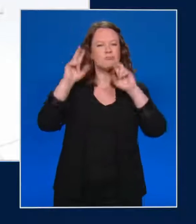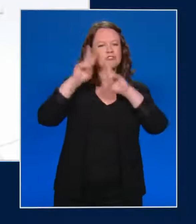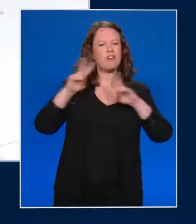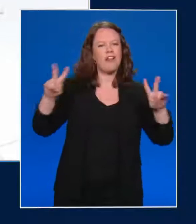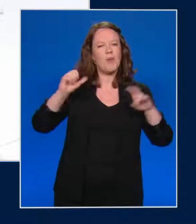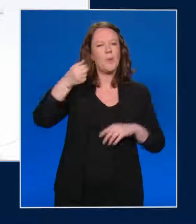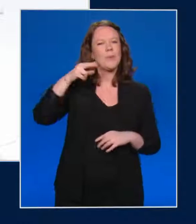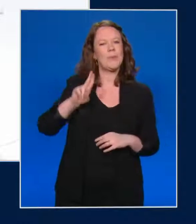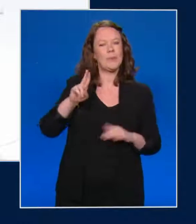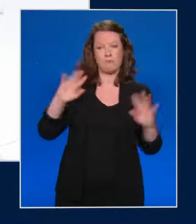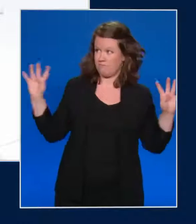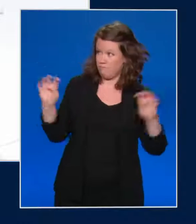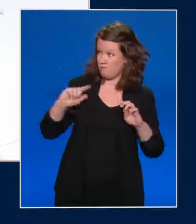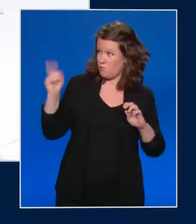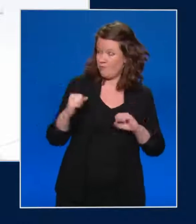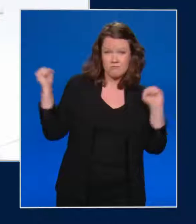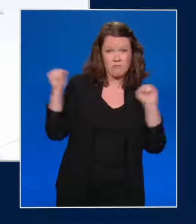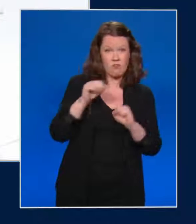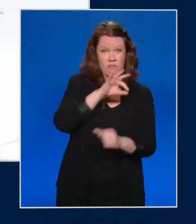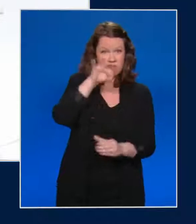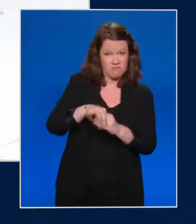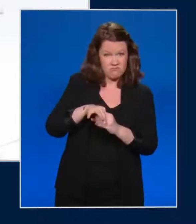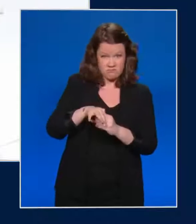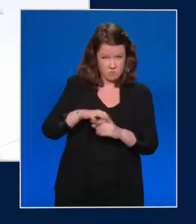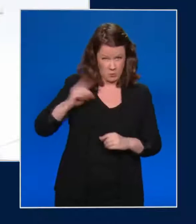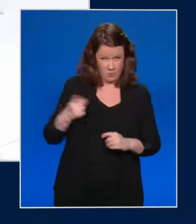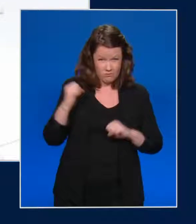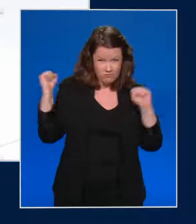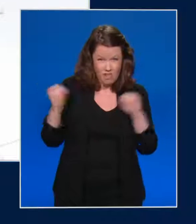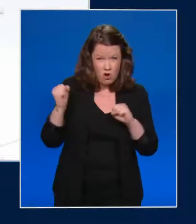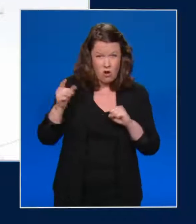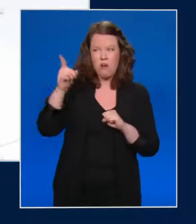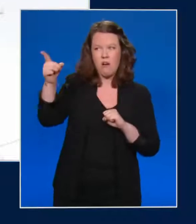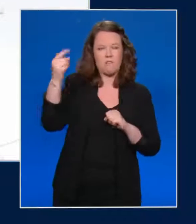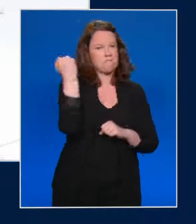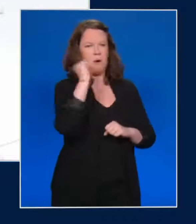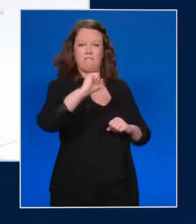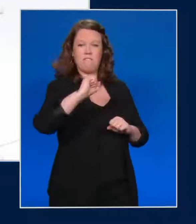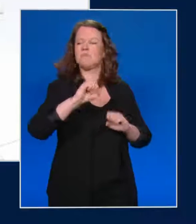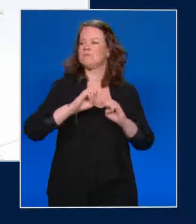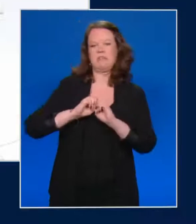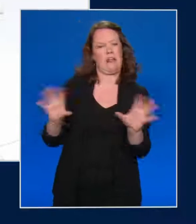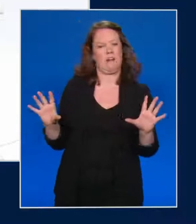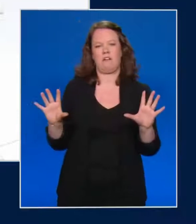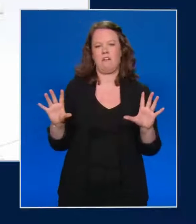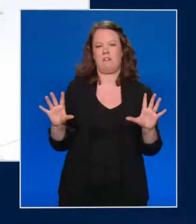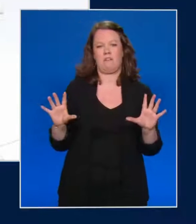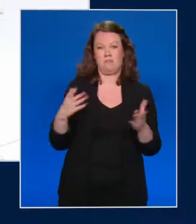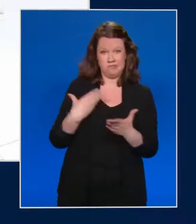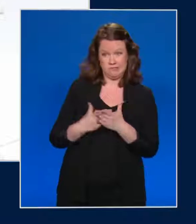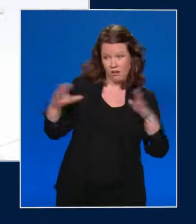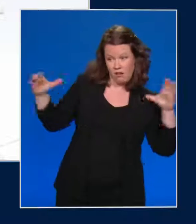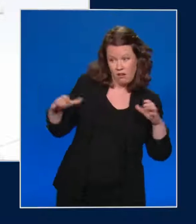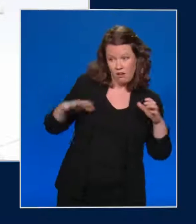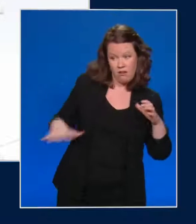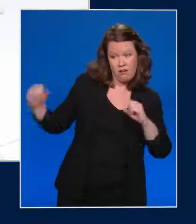un vote écrasant cette agression la communauté internationale a ainsi montré son unité